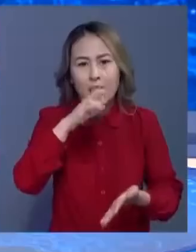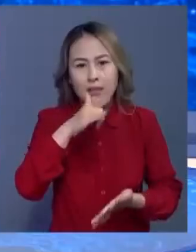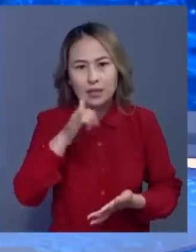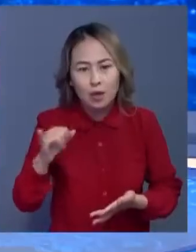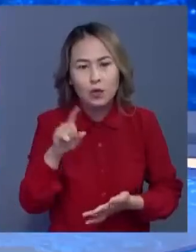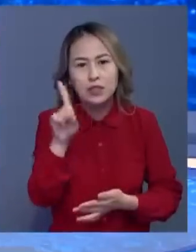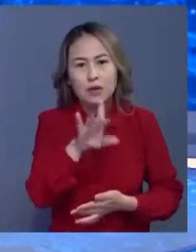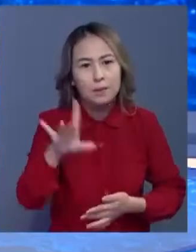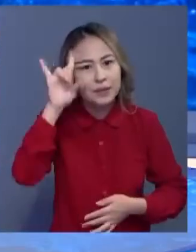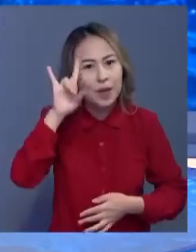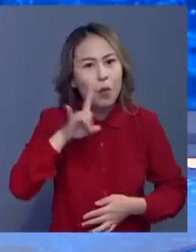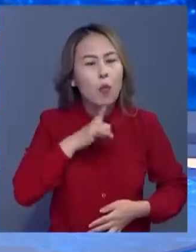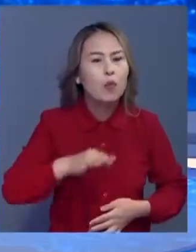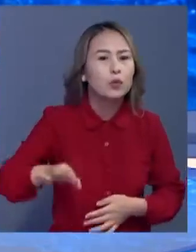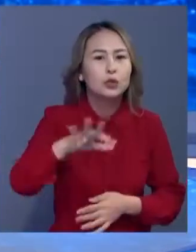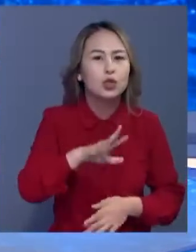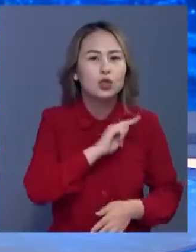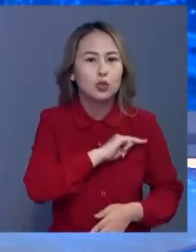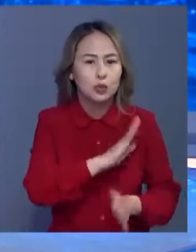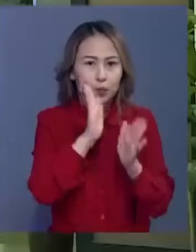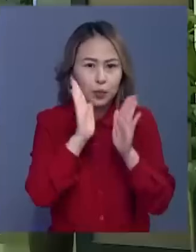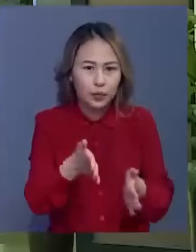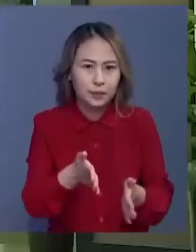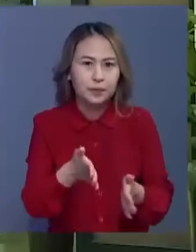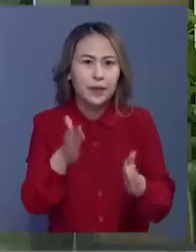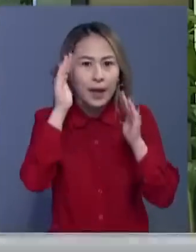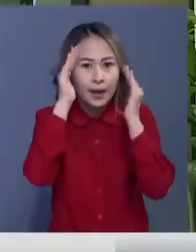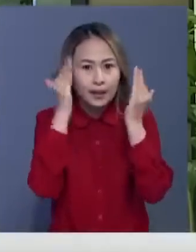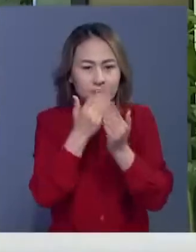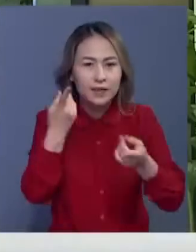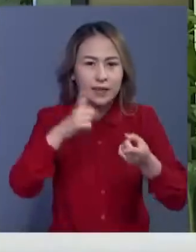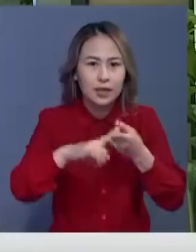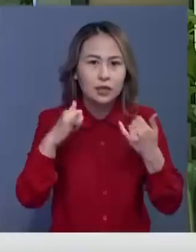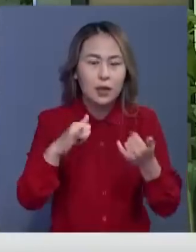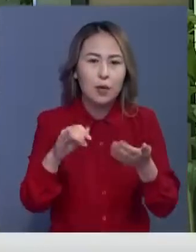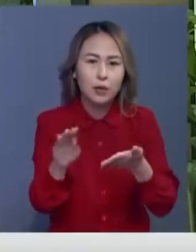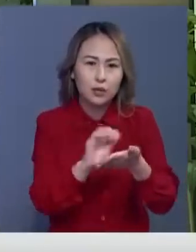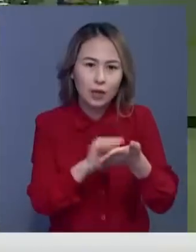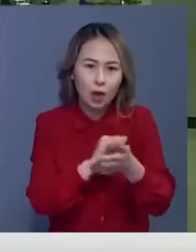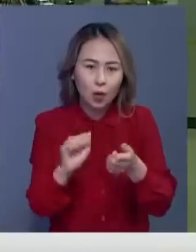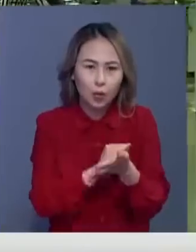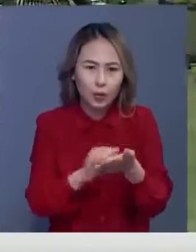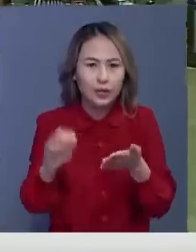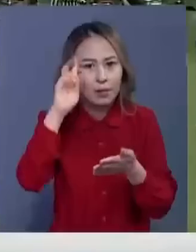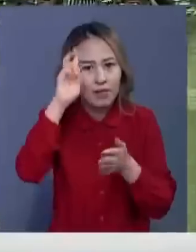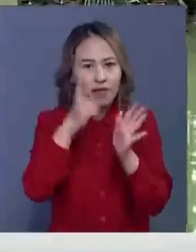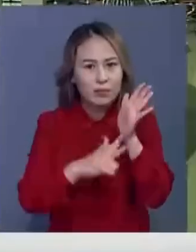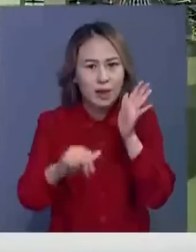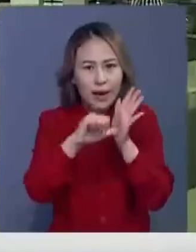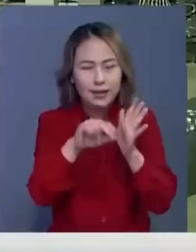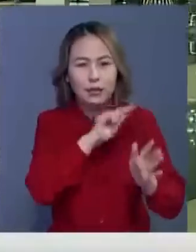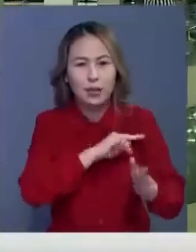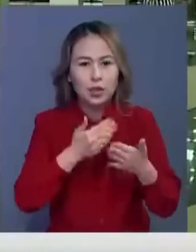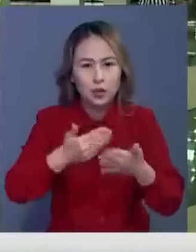және Маңғыстау, Батыс Қазақстан облыстарында жұмыс істейді. Карантинге байланысты қағаз түрінде көрсетілетін 86 мемлекеттік